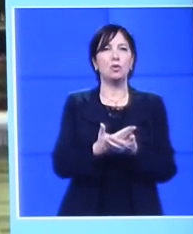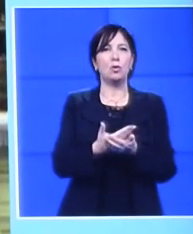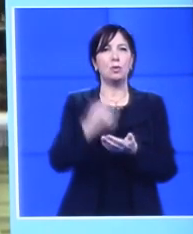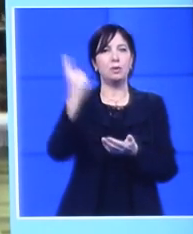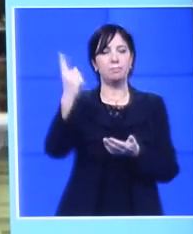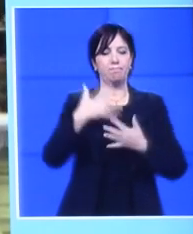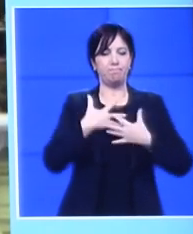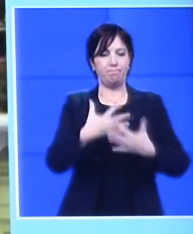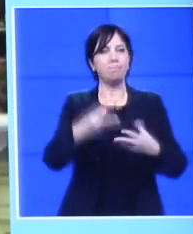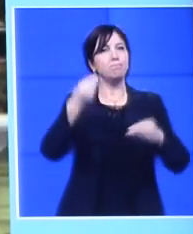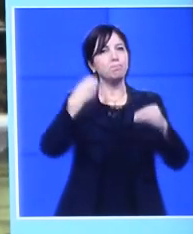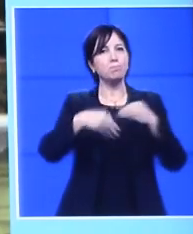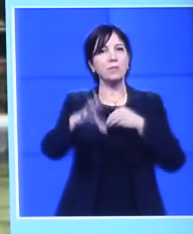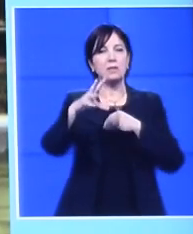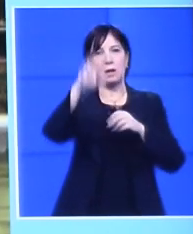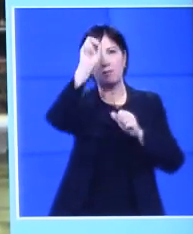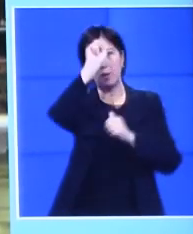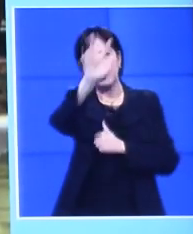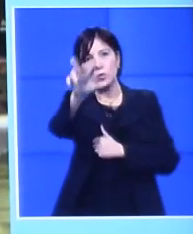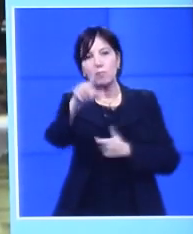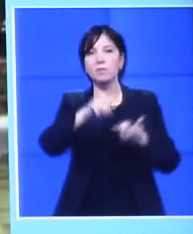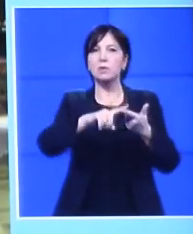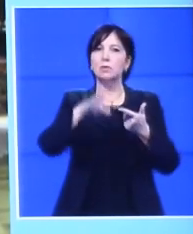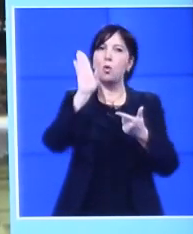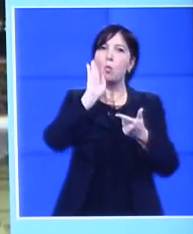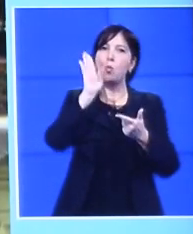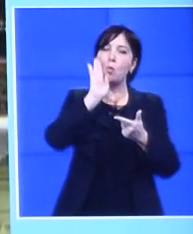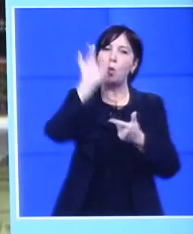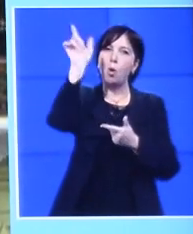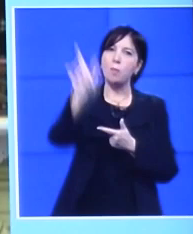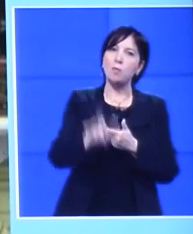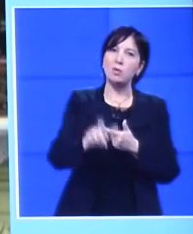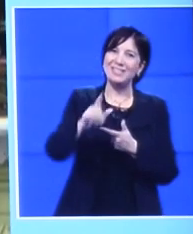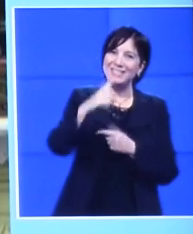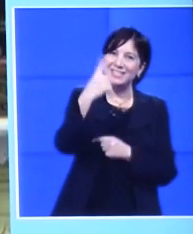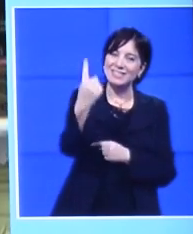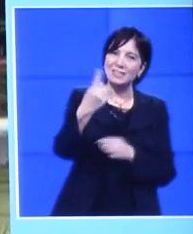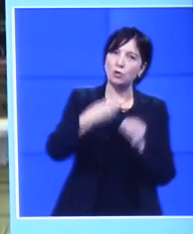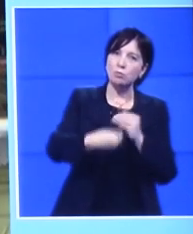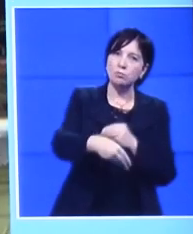questo amore un profeta, un uomo di Dio,